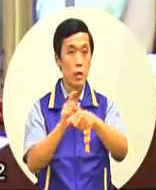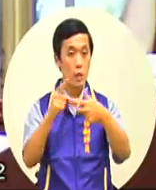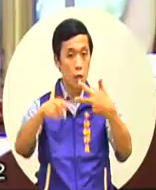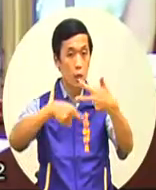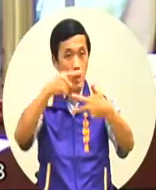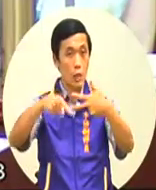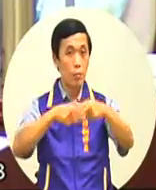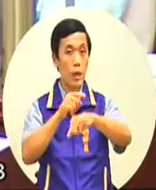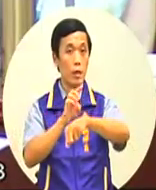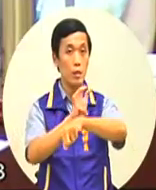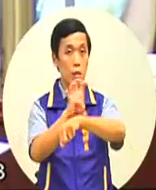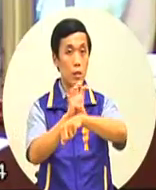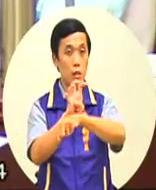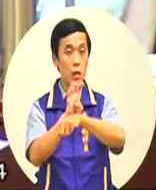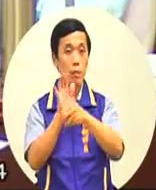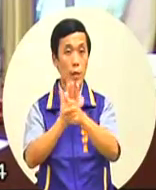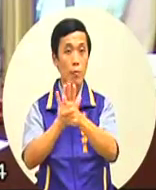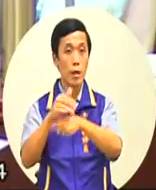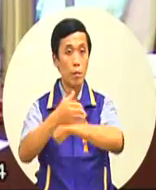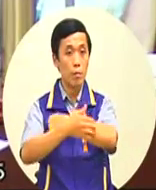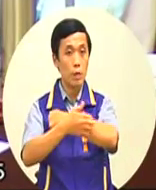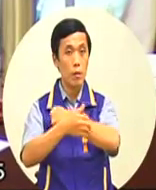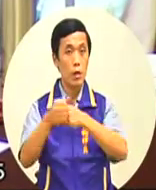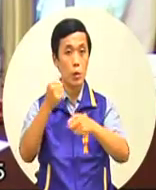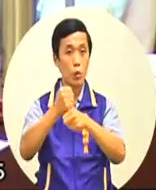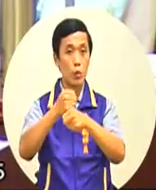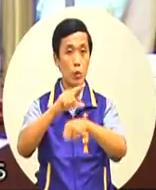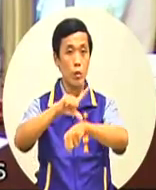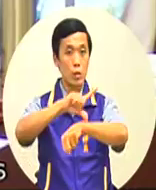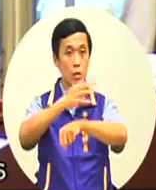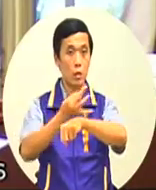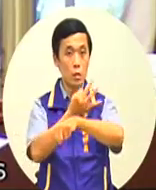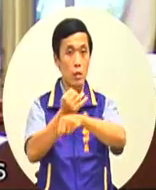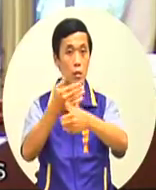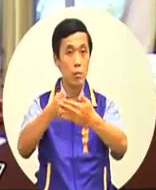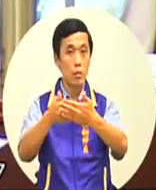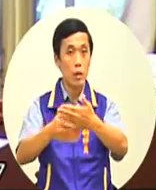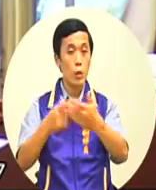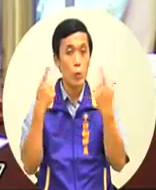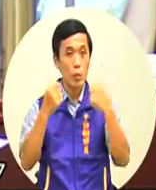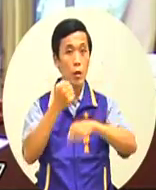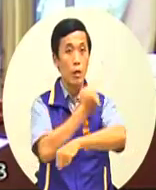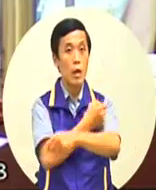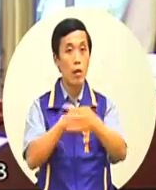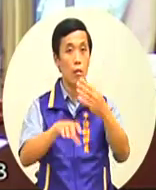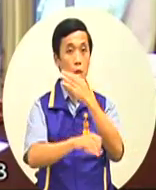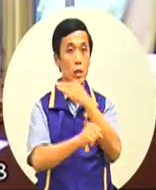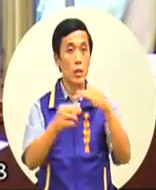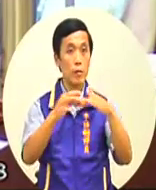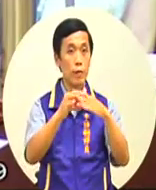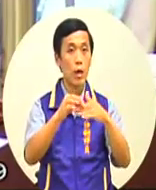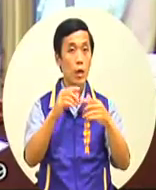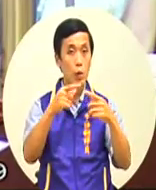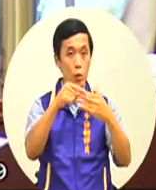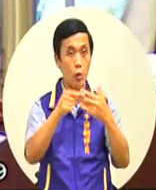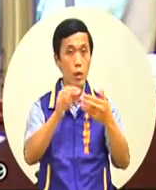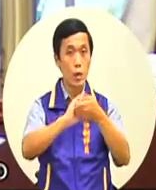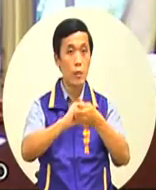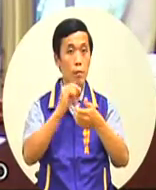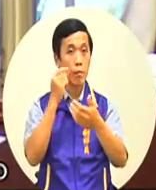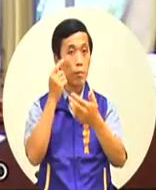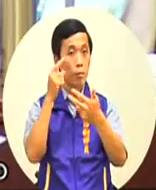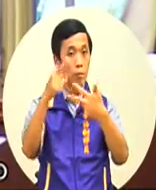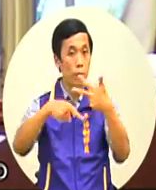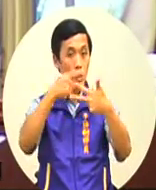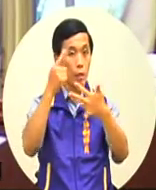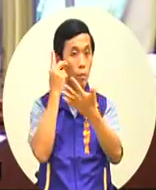们劳工的工时，所以把原本哈劳基法规定每7天要有1天休息日作为例假，改